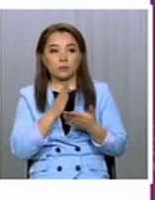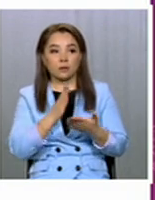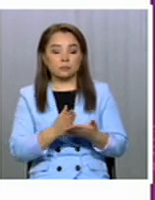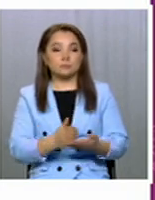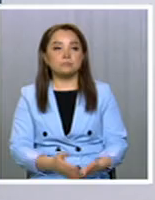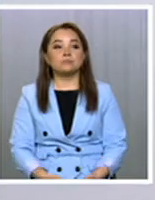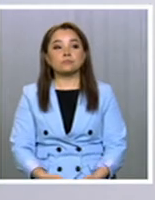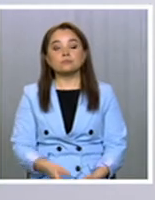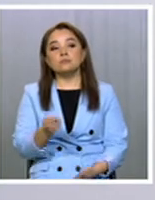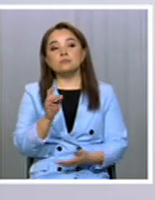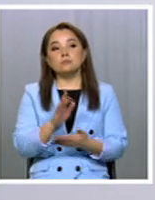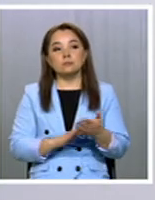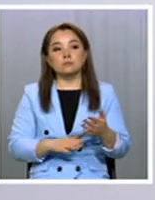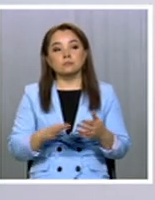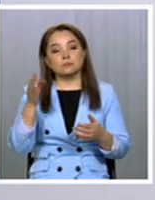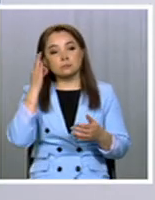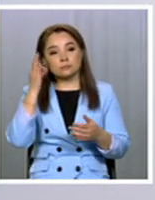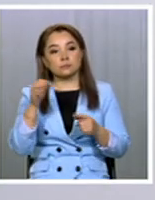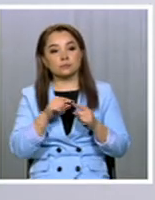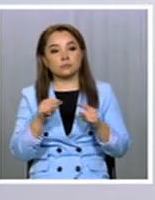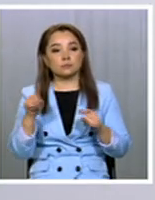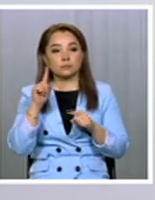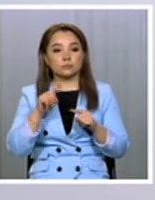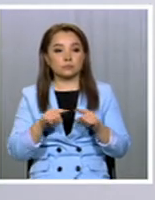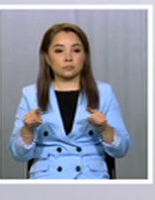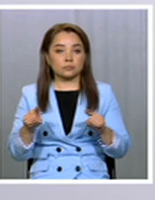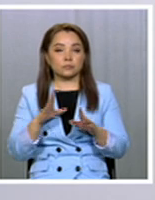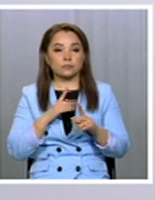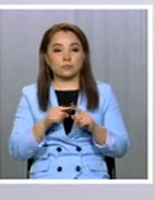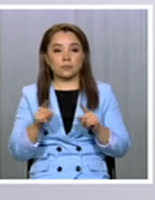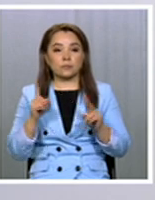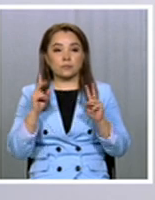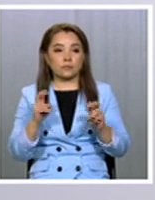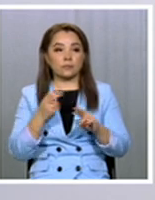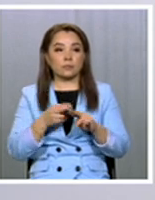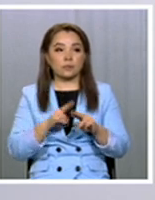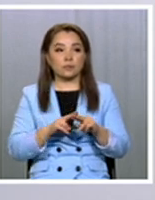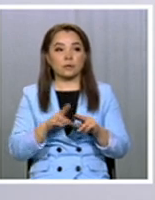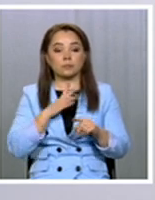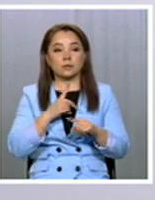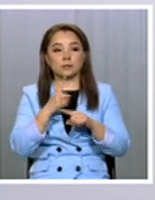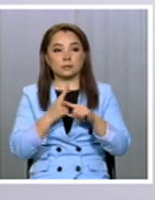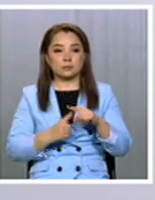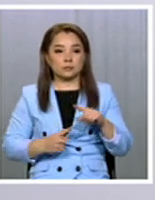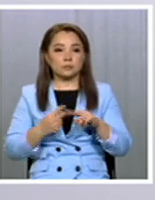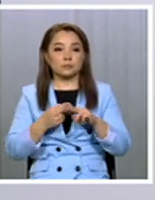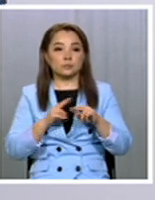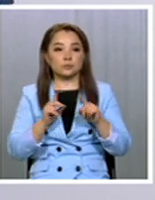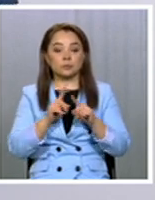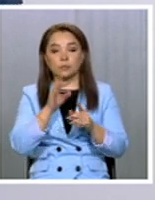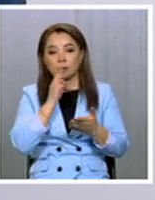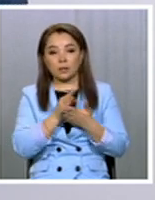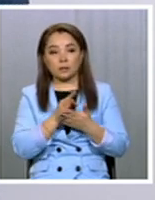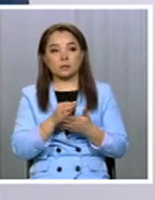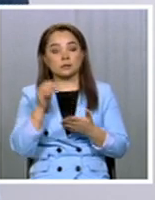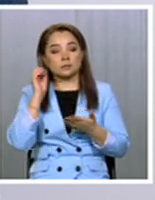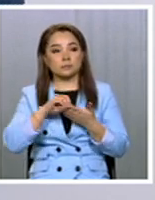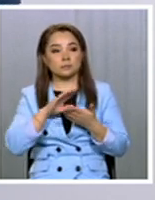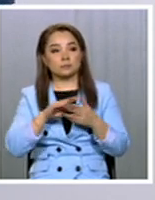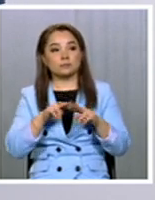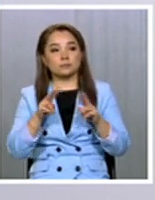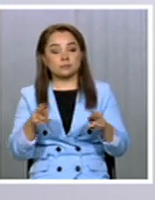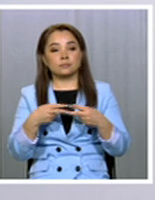Ары қарай, тік бұрышты координаттар жүйесі. Ортақ координаттық бастары бар, бірлік кесінділері тең